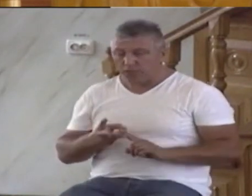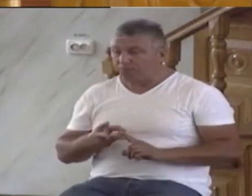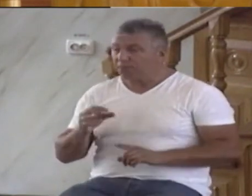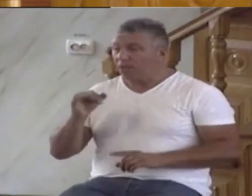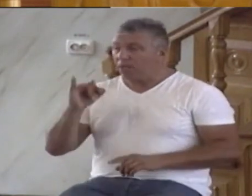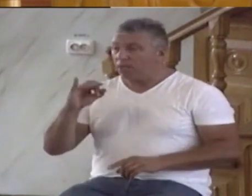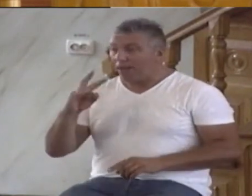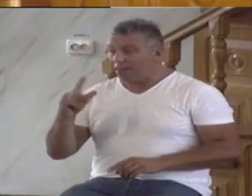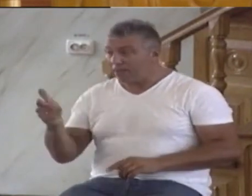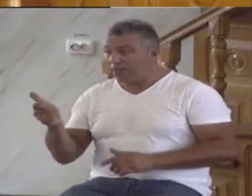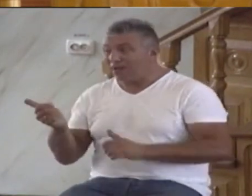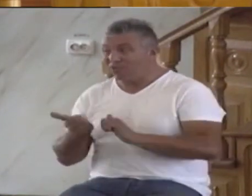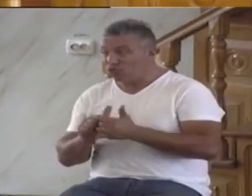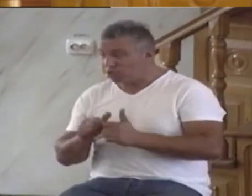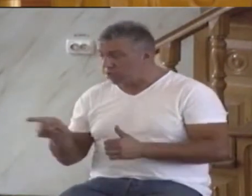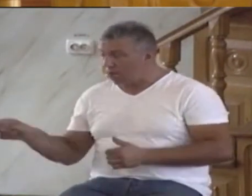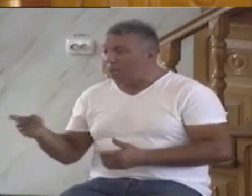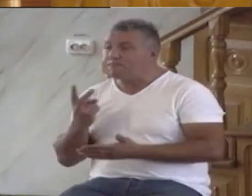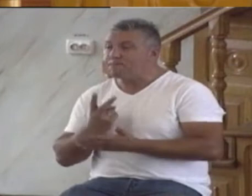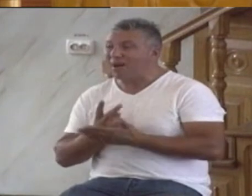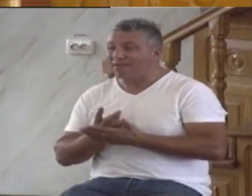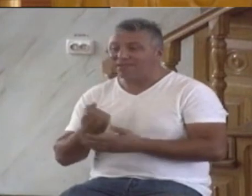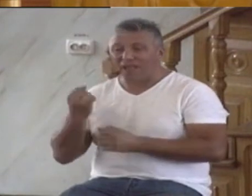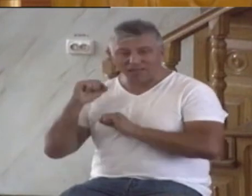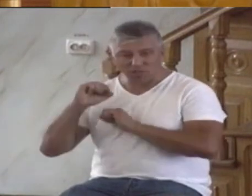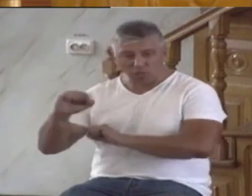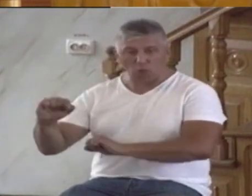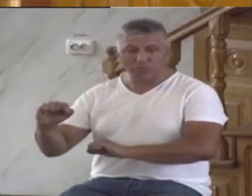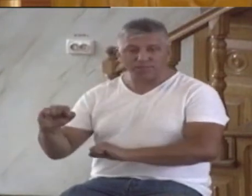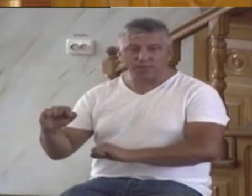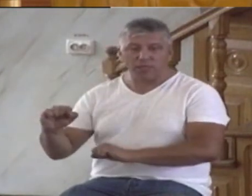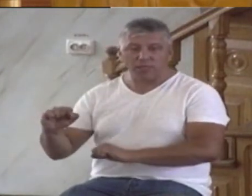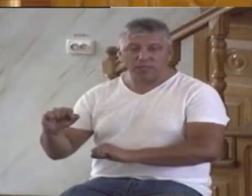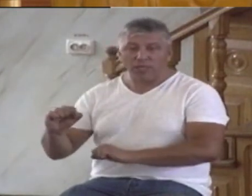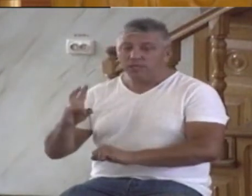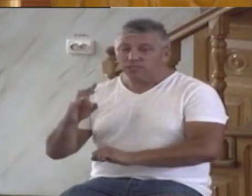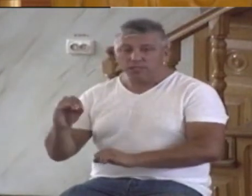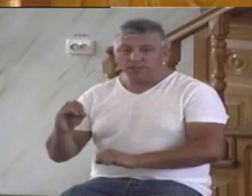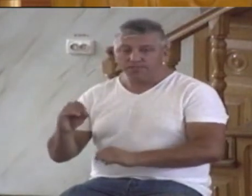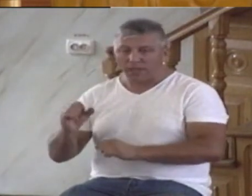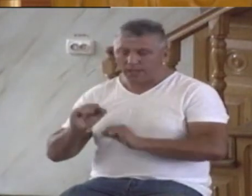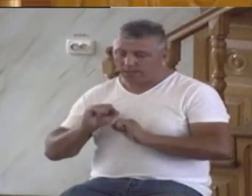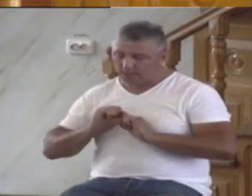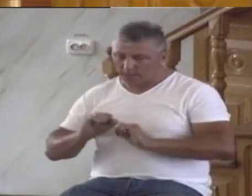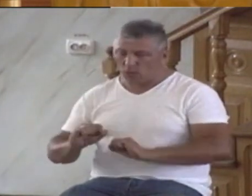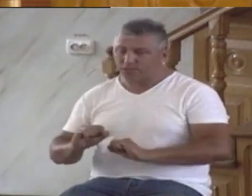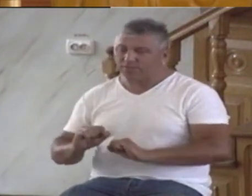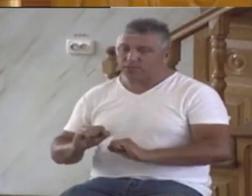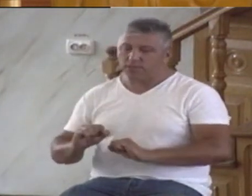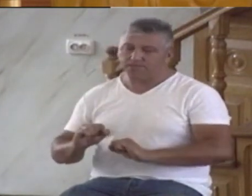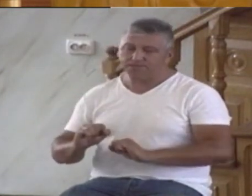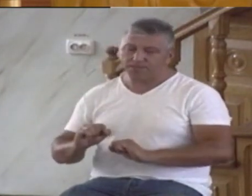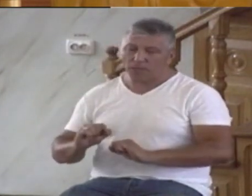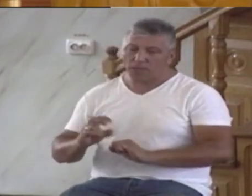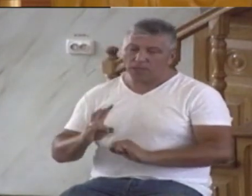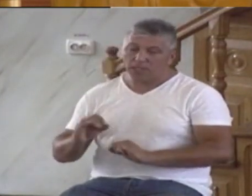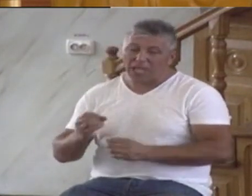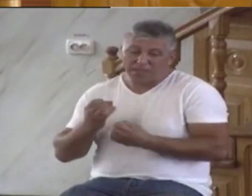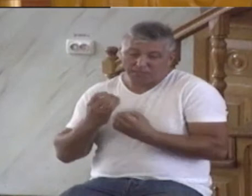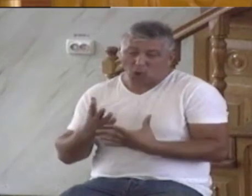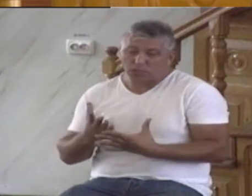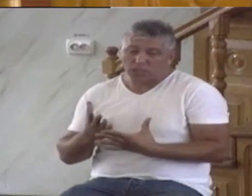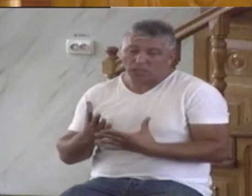Иоанн Креститель проявил геройство не только в своих убеждениях, оказался героем не только